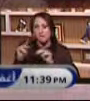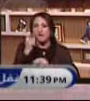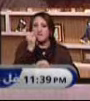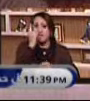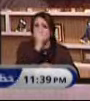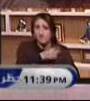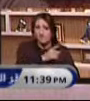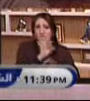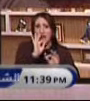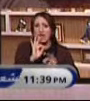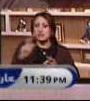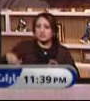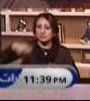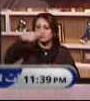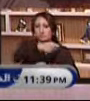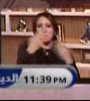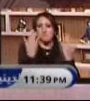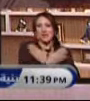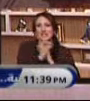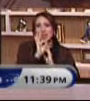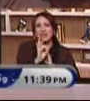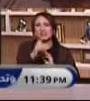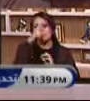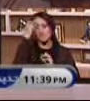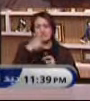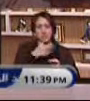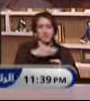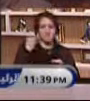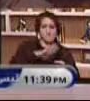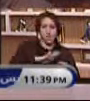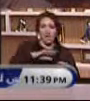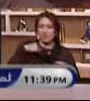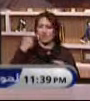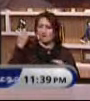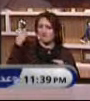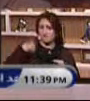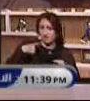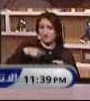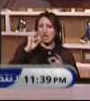اول ما المتوفى بيتوفى، اول ما نسال يعمل اول قبل ان نخرج الجثه حتى ودينا.